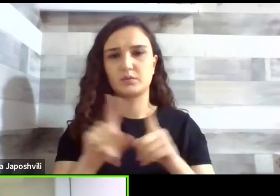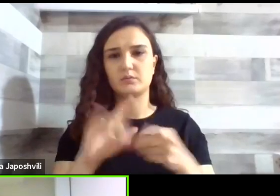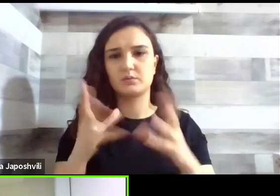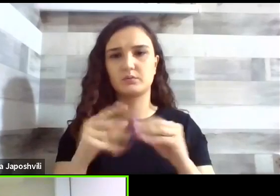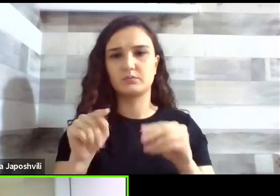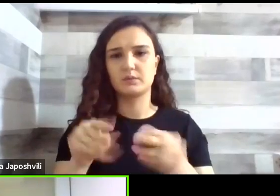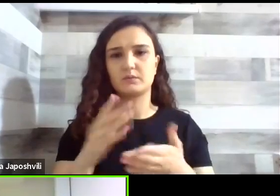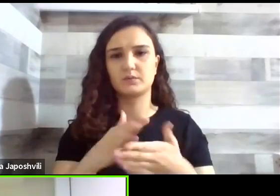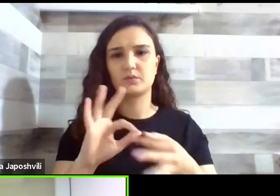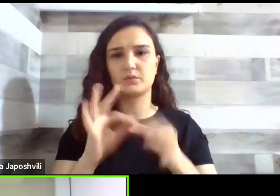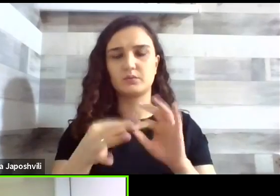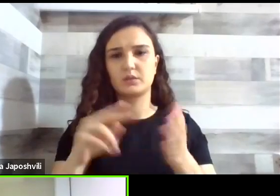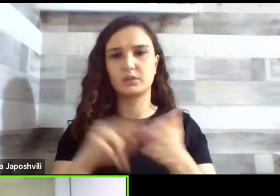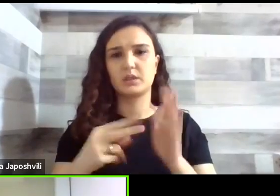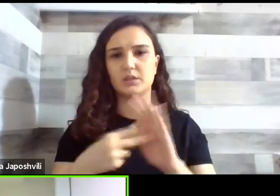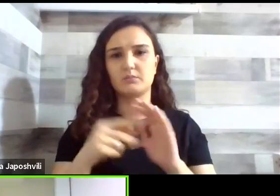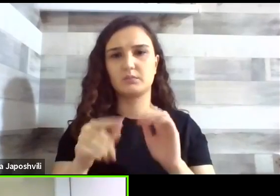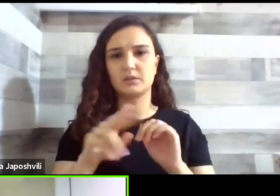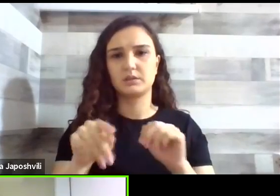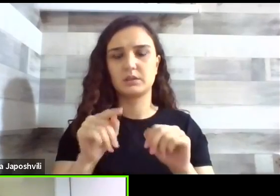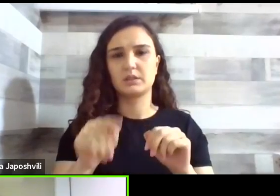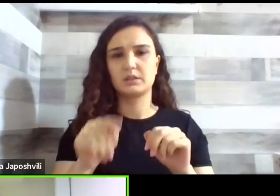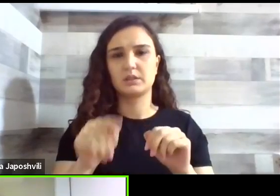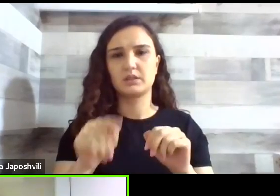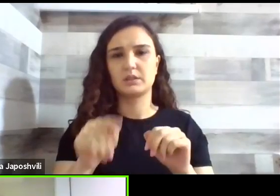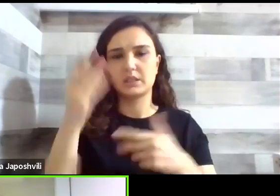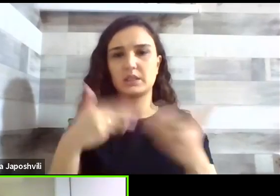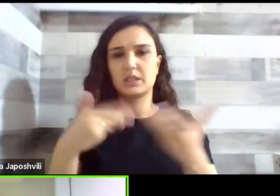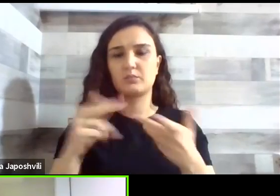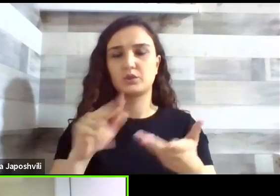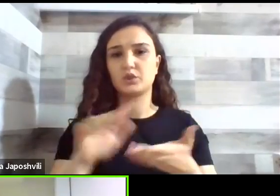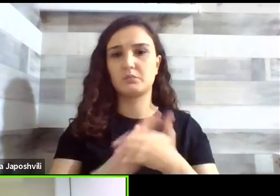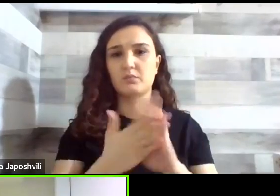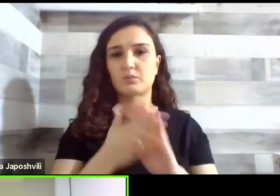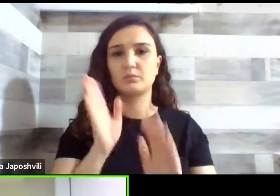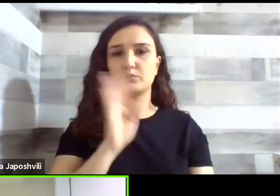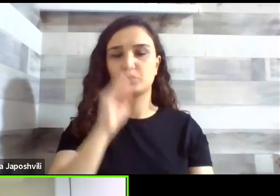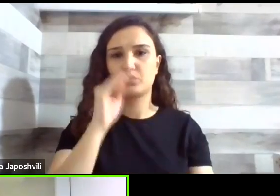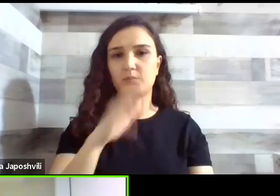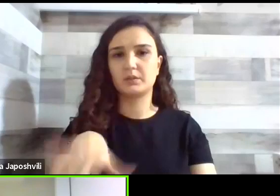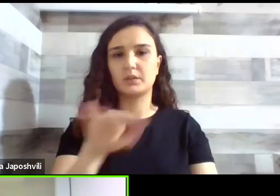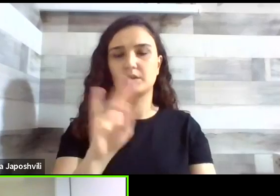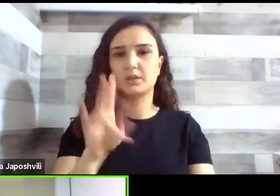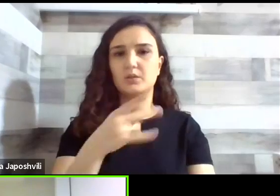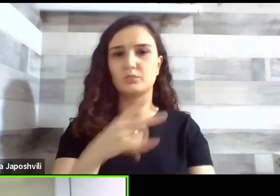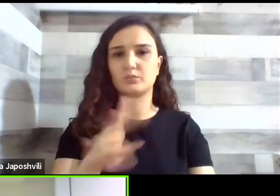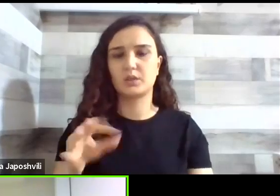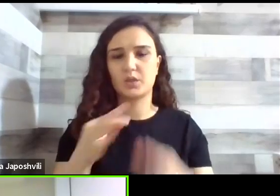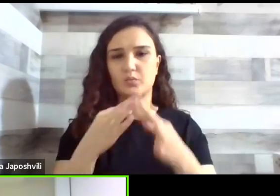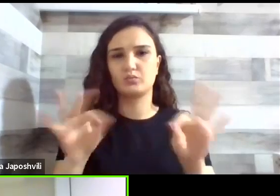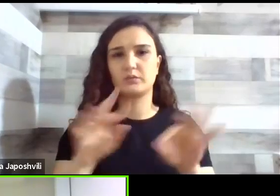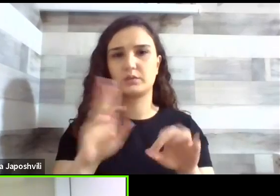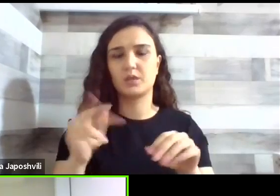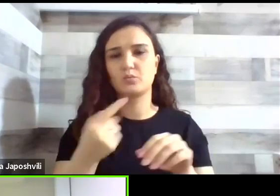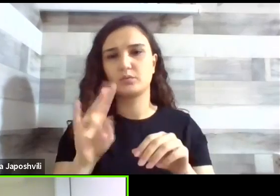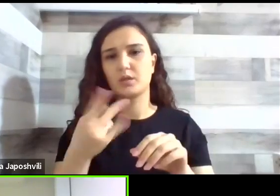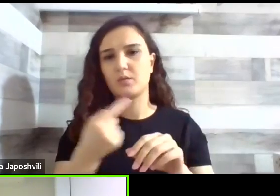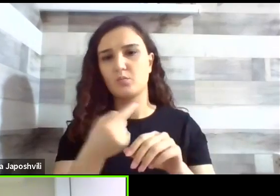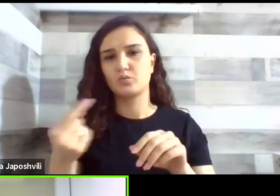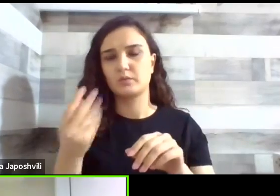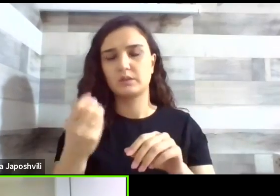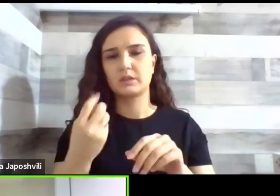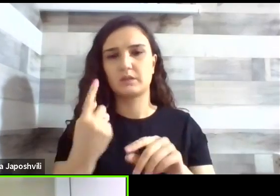ასაც კონკრეტული გეგმა და ეს გაზიარებულია და შეთანხმებულია მშობელთან, არ უნდა გაუშვას და გამოტოვოს კიდევ ერთხელ